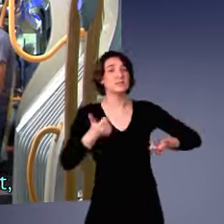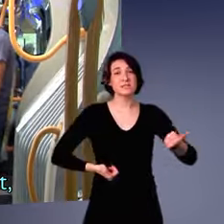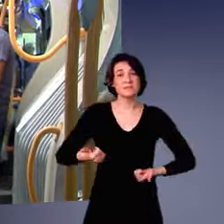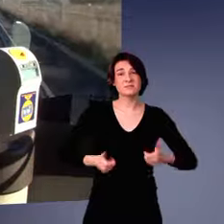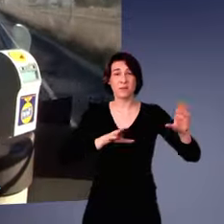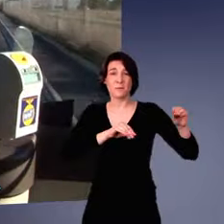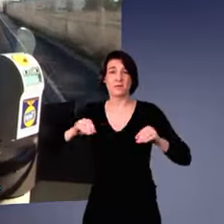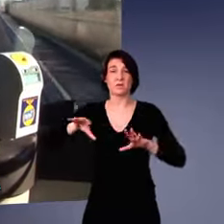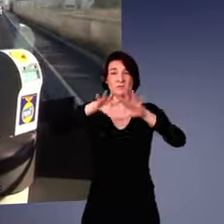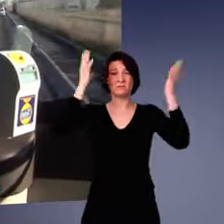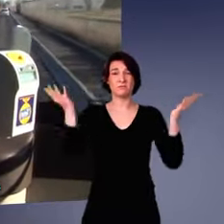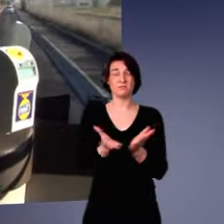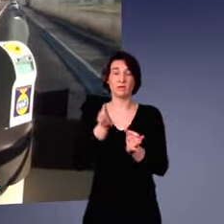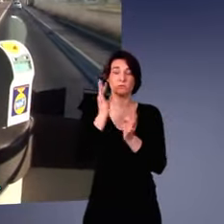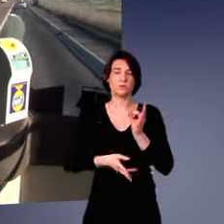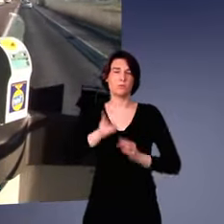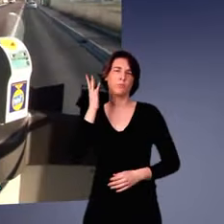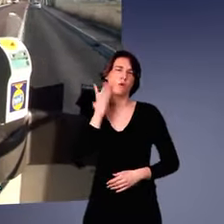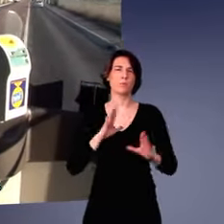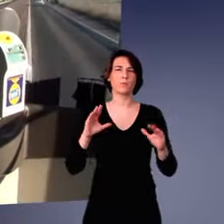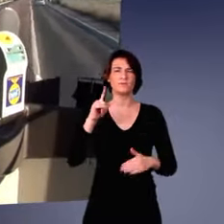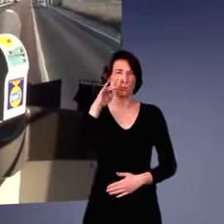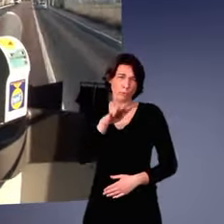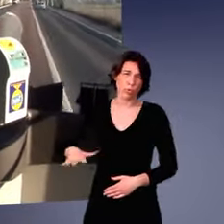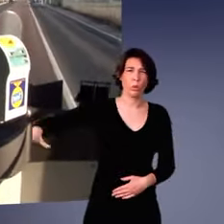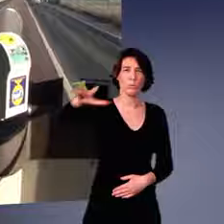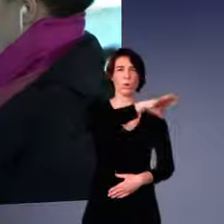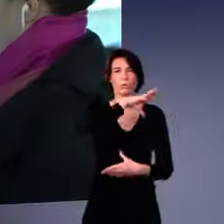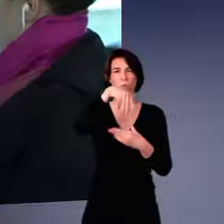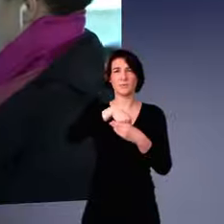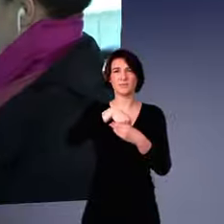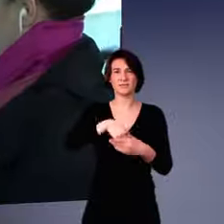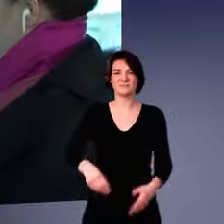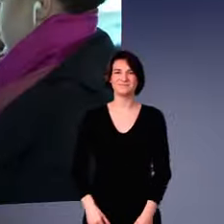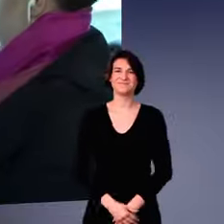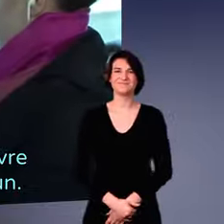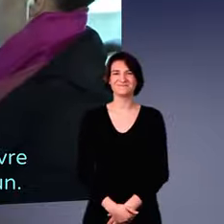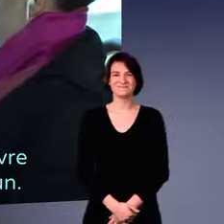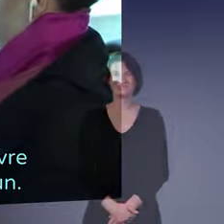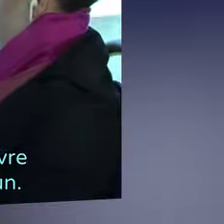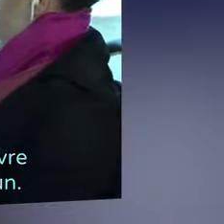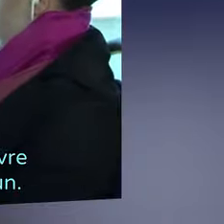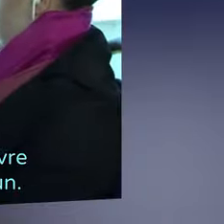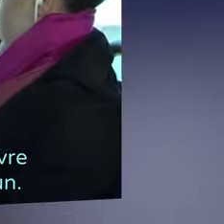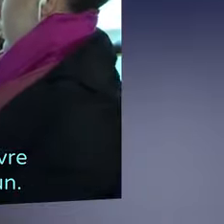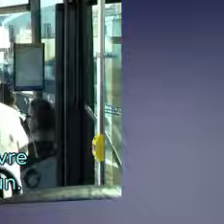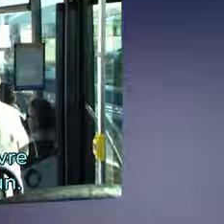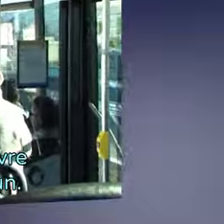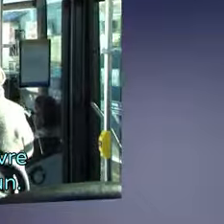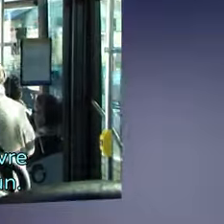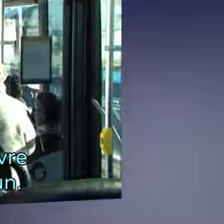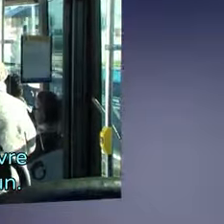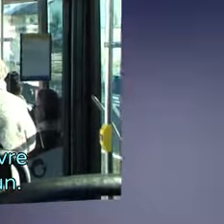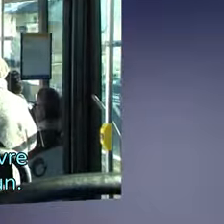d'attrait de sécurité aux autres les aménagements doivent servir tous et permettre de mieux vivre les